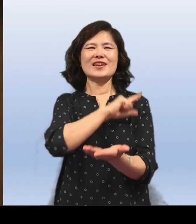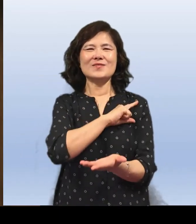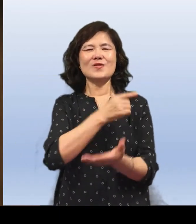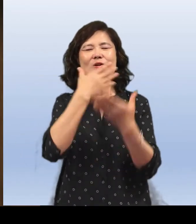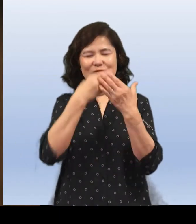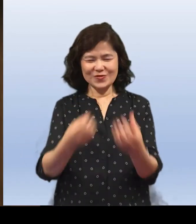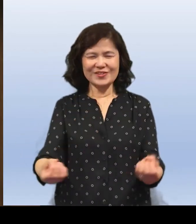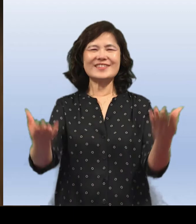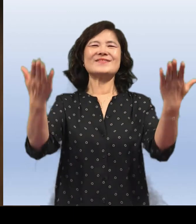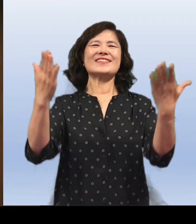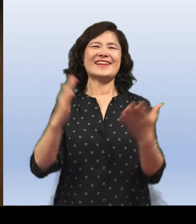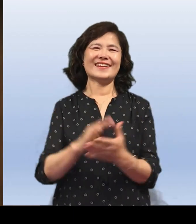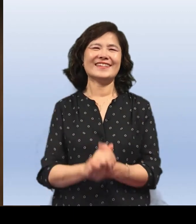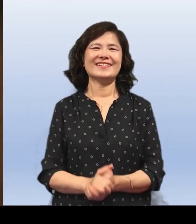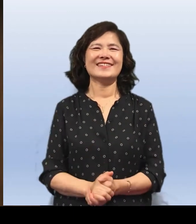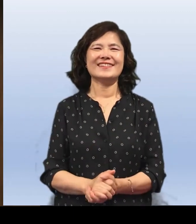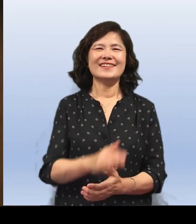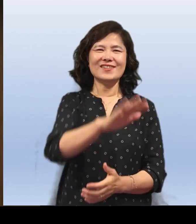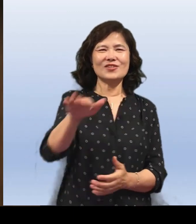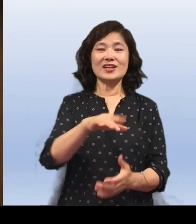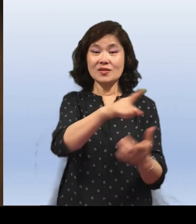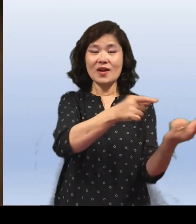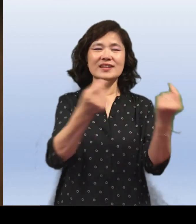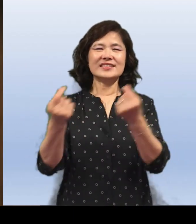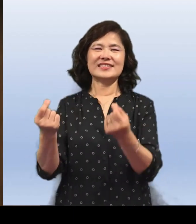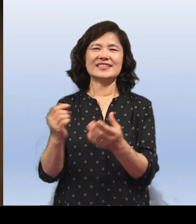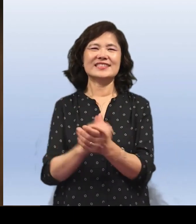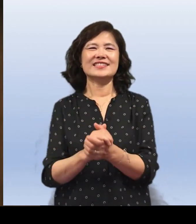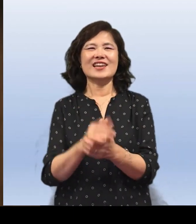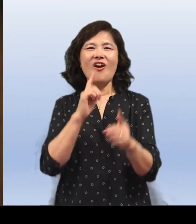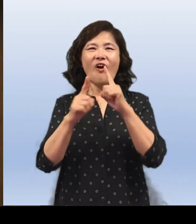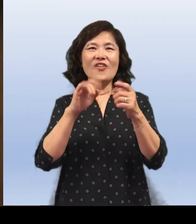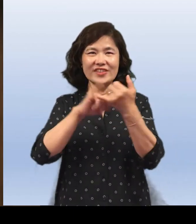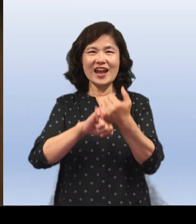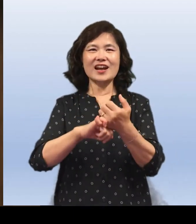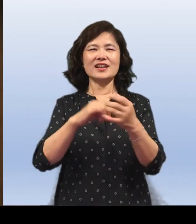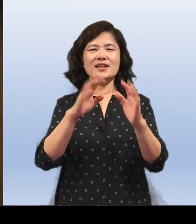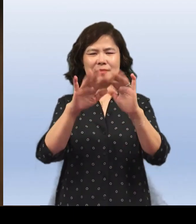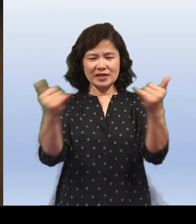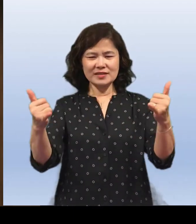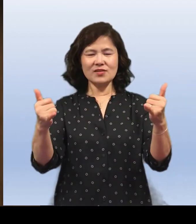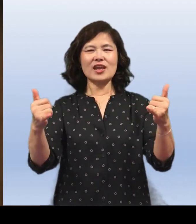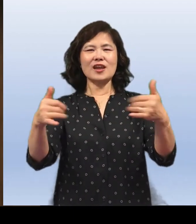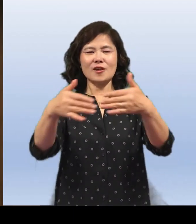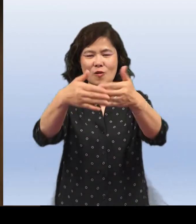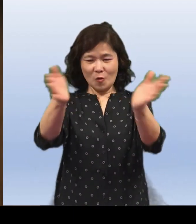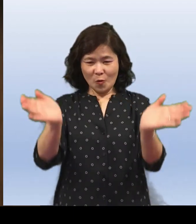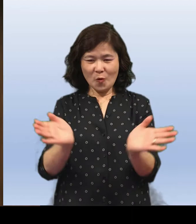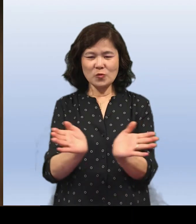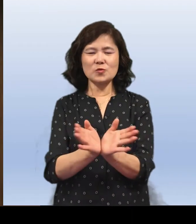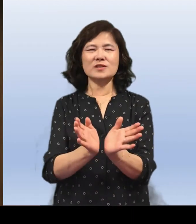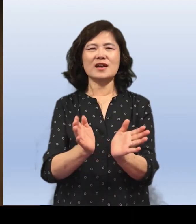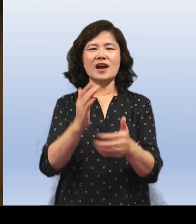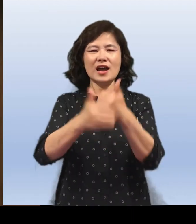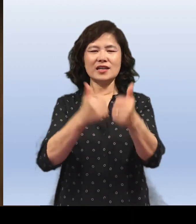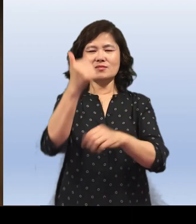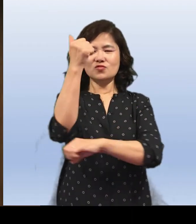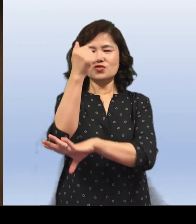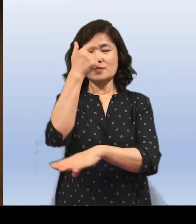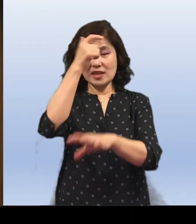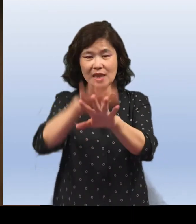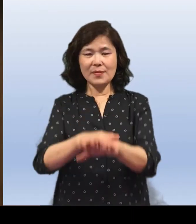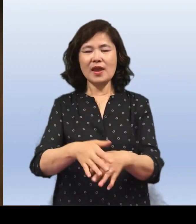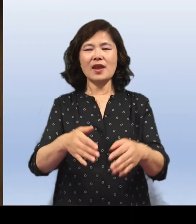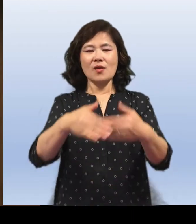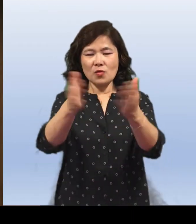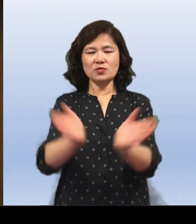이름으로 축원드립니다. 여러분, 우리가 이렇게 언약 백성의 공동체가 하나님 중심의 예배 공동체로